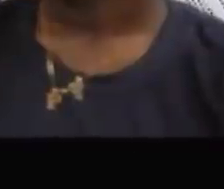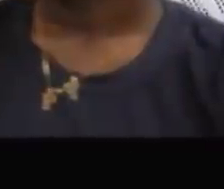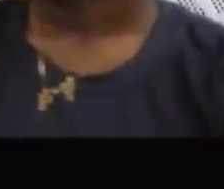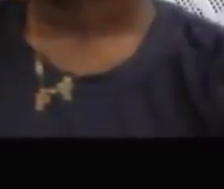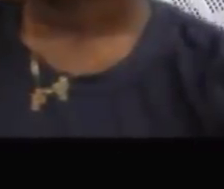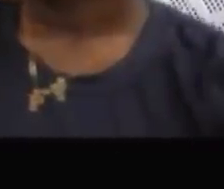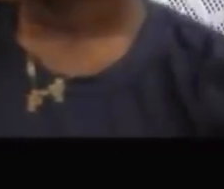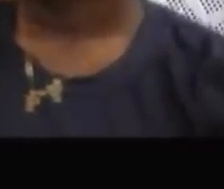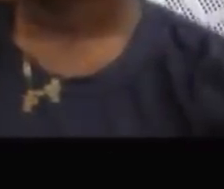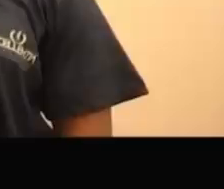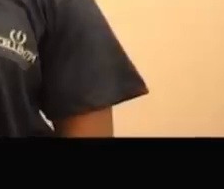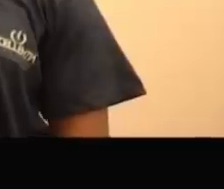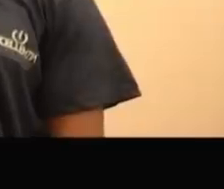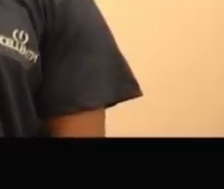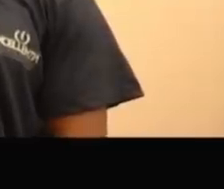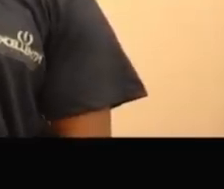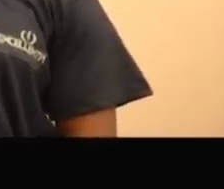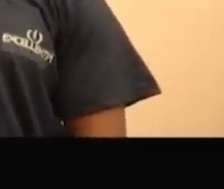Et